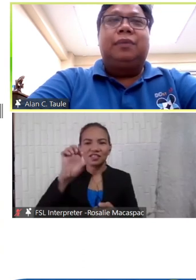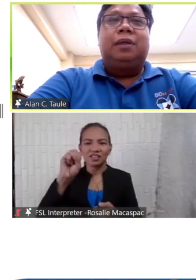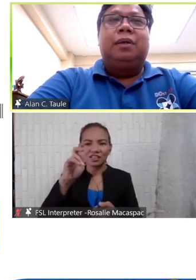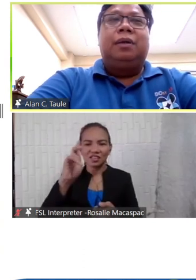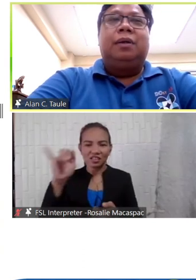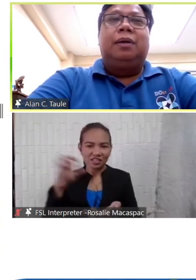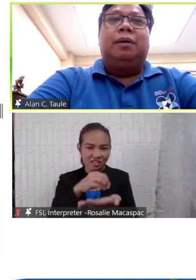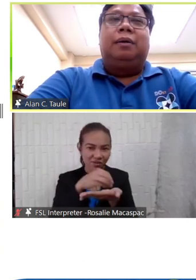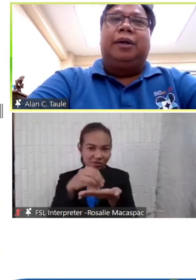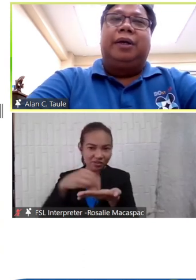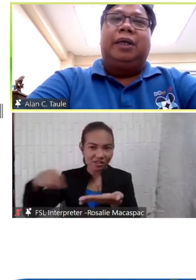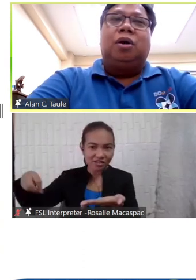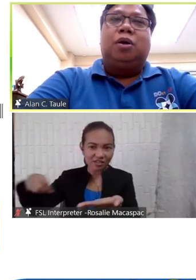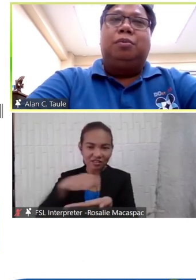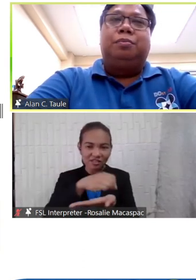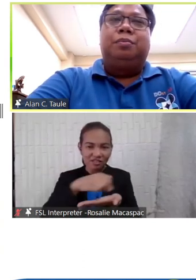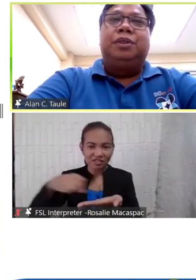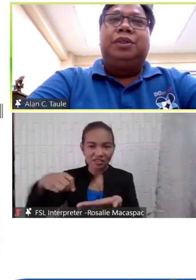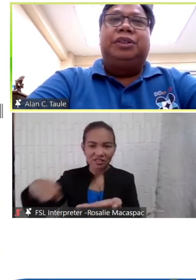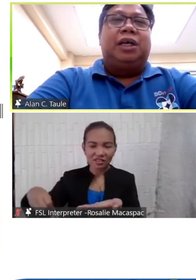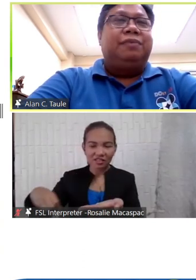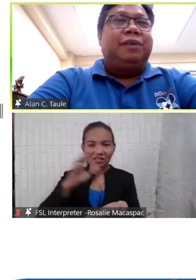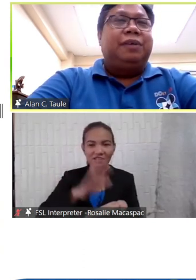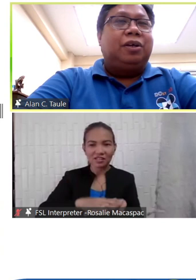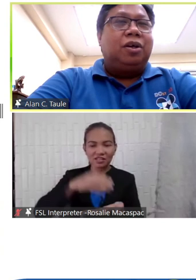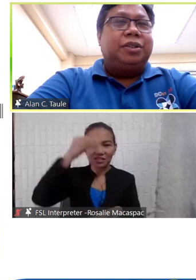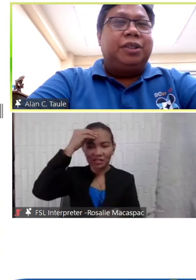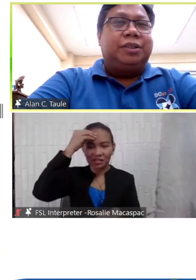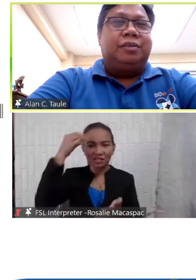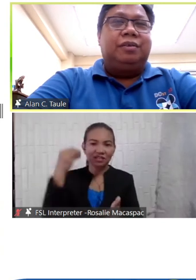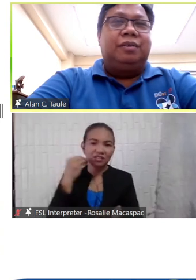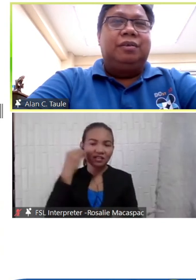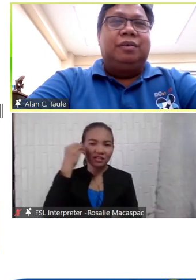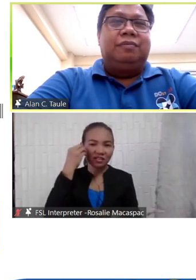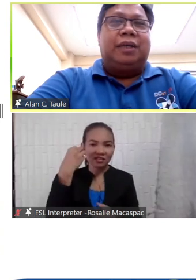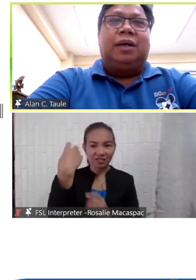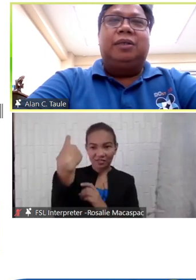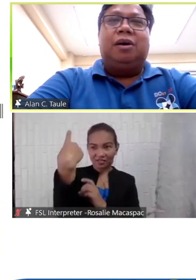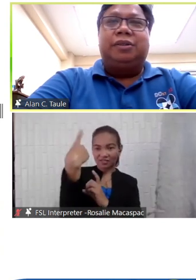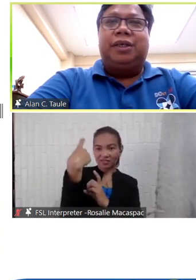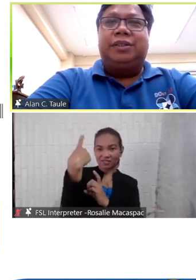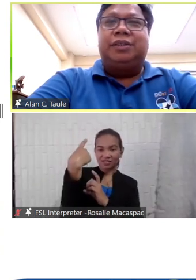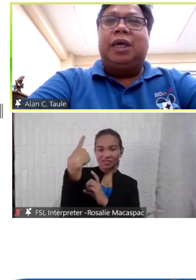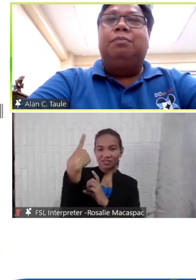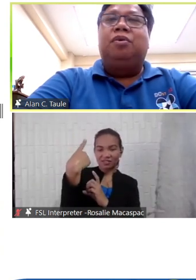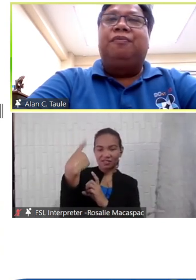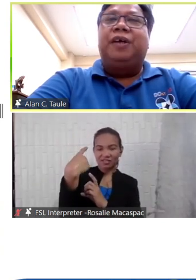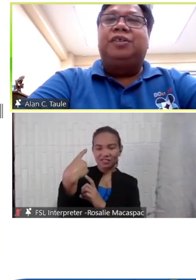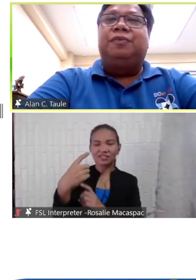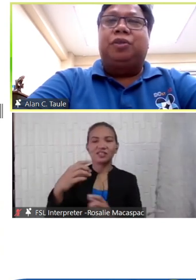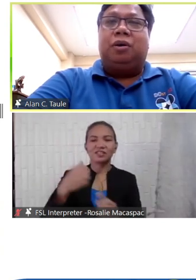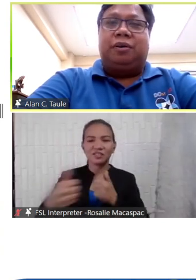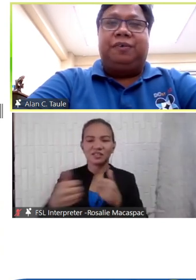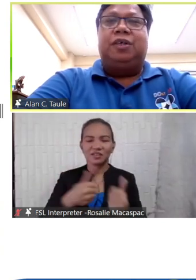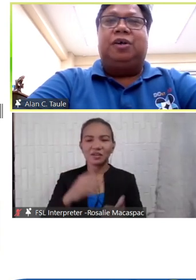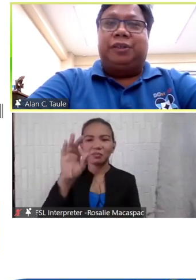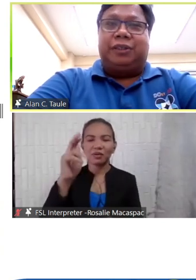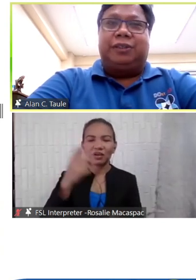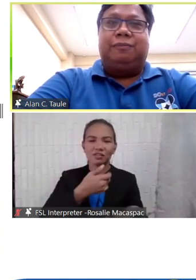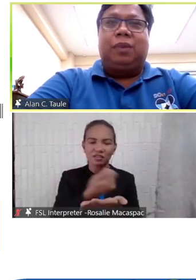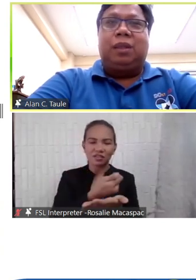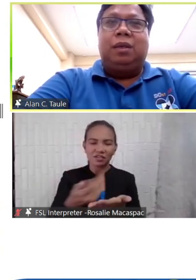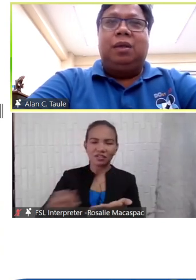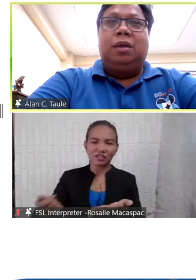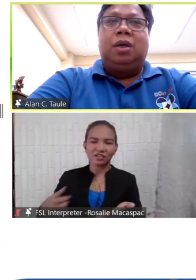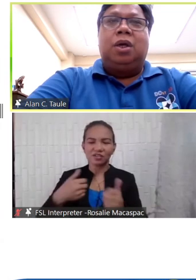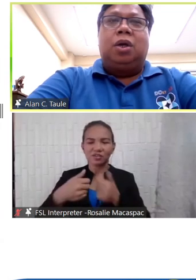contest, learning at home selfie contest, fan art contest, and book face photography